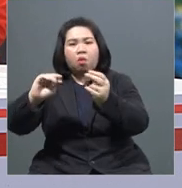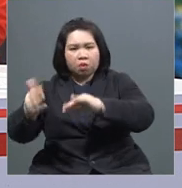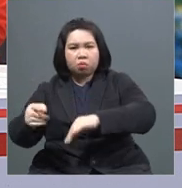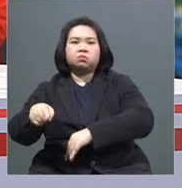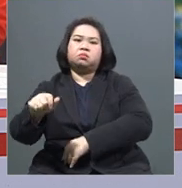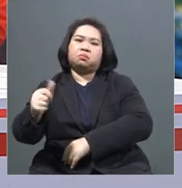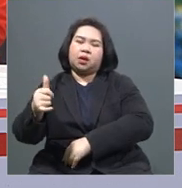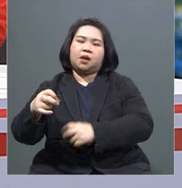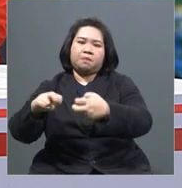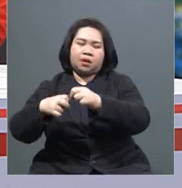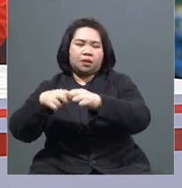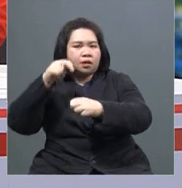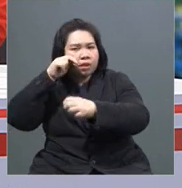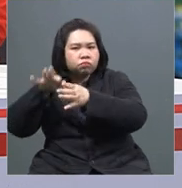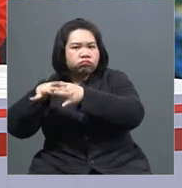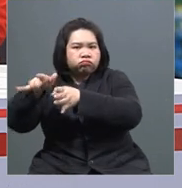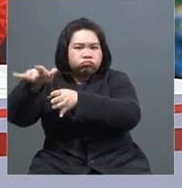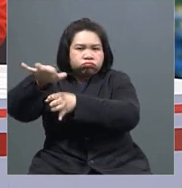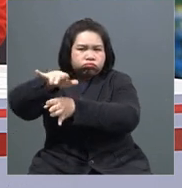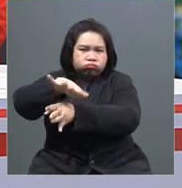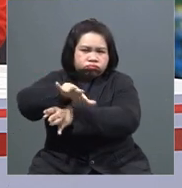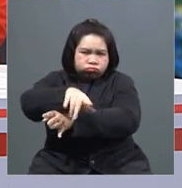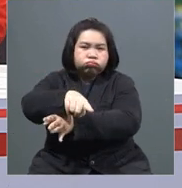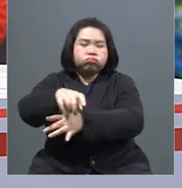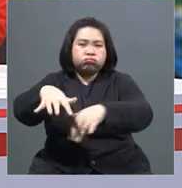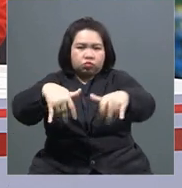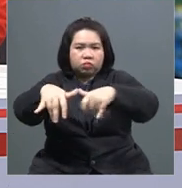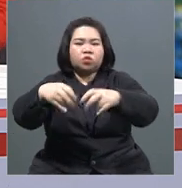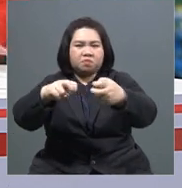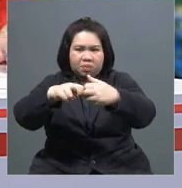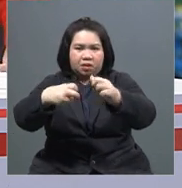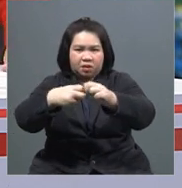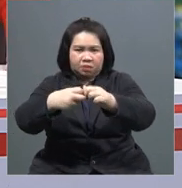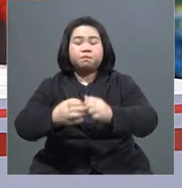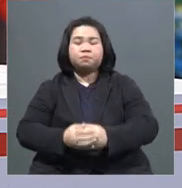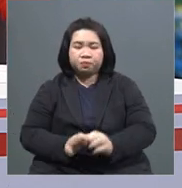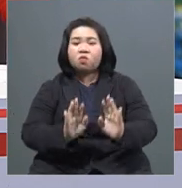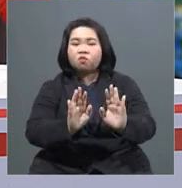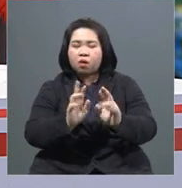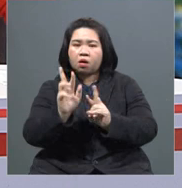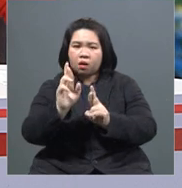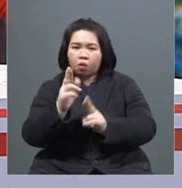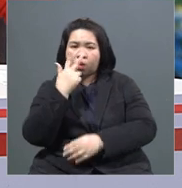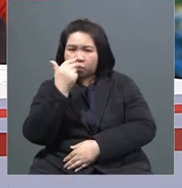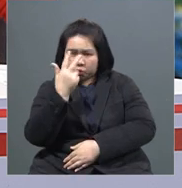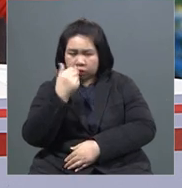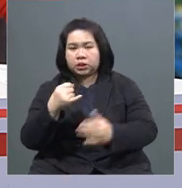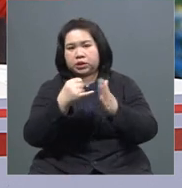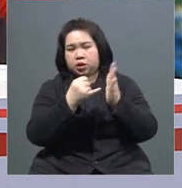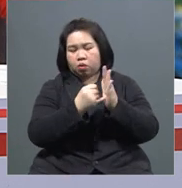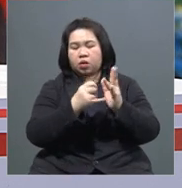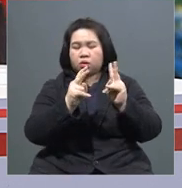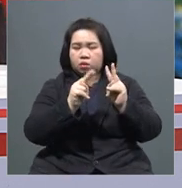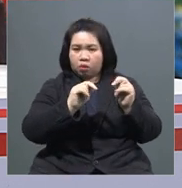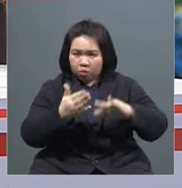ให้น้ำล้นตลิ่งก็ทะลักเข้าท่วมบ้านเรือนพี่น้องประชาชนกันอีกครั้งนึงด้วยนะฮะ ต้องติดตามเฝ้าระวังเรื่องของระดับน้ำอย่างต่อเนื่องนครพนมอุบลราชธ